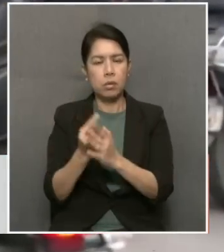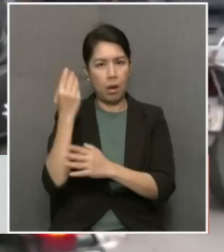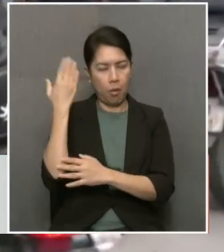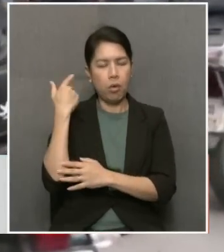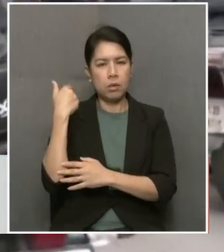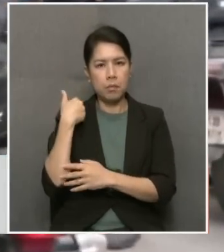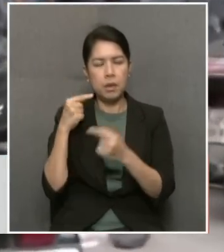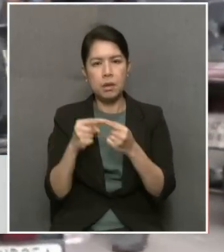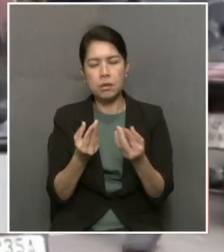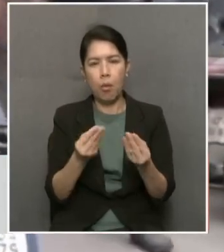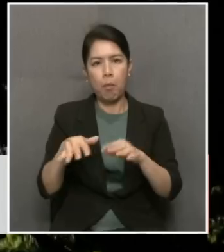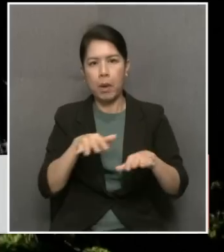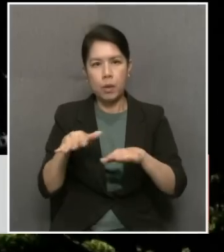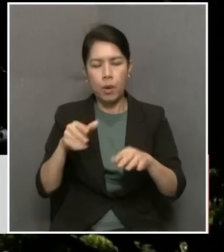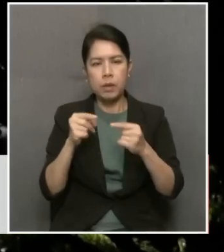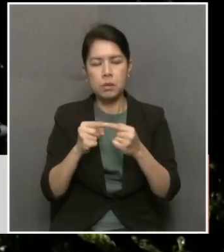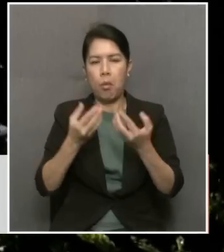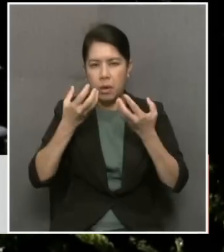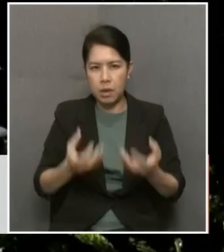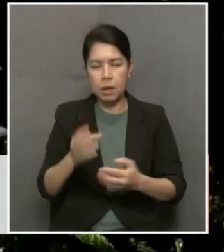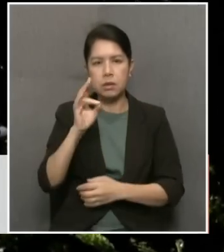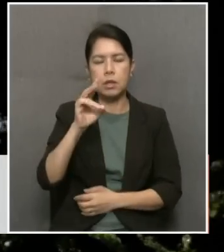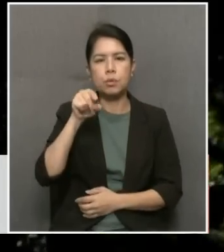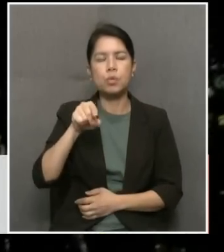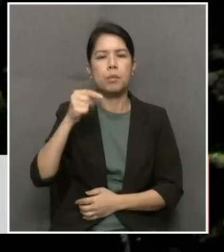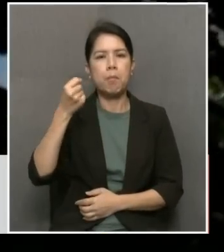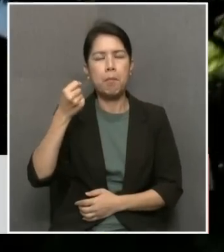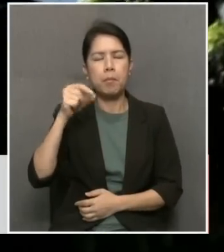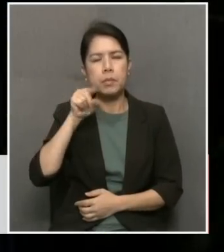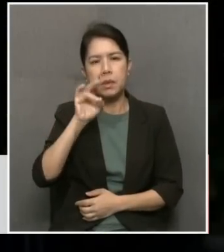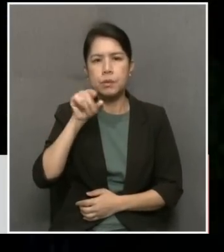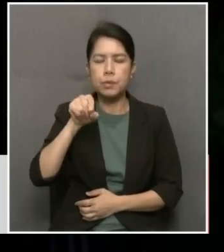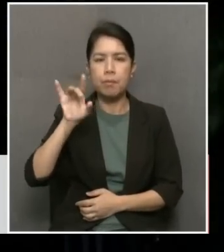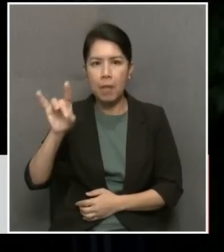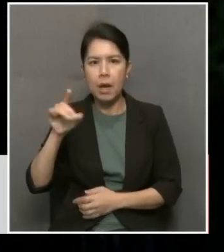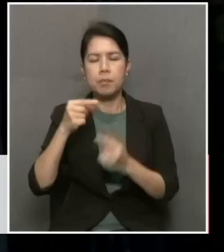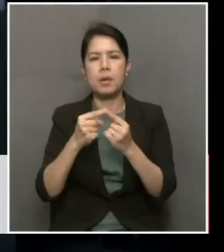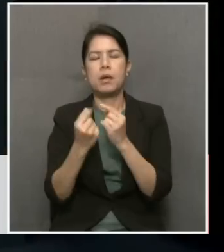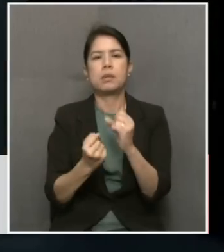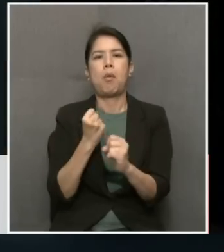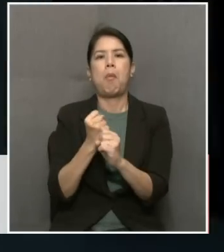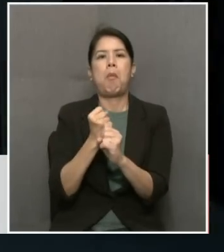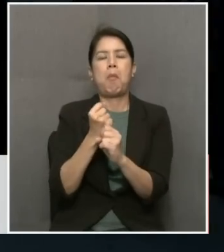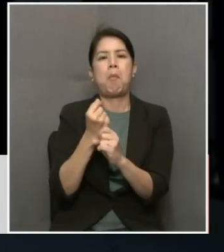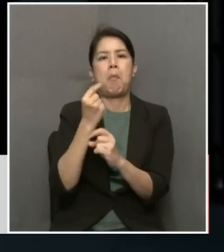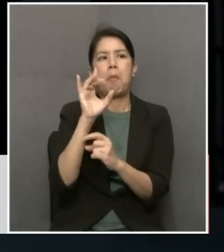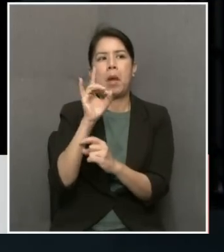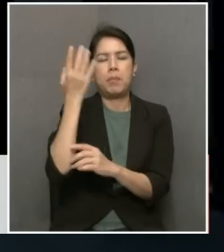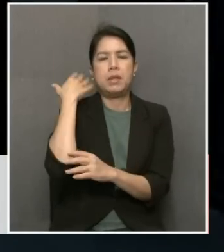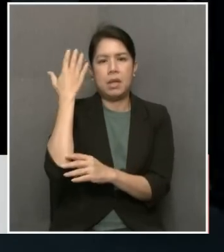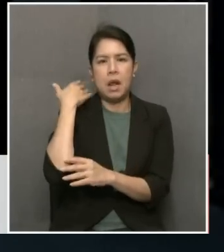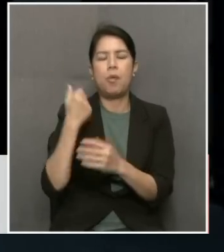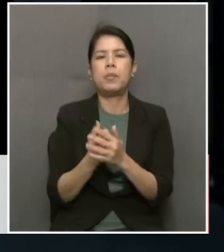7.8 เมื่อเดือนเมษายนปี2015ก็ย้อนกลับไป8ปีก่อนนั่นเองนะครับ ก็เป็นเหตุการณ์แผ่นดินไหวใกล้กับกรุงกา